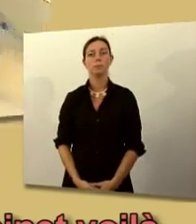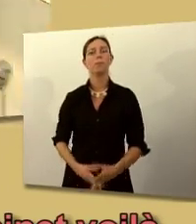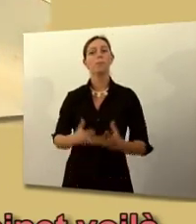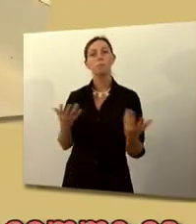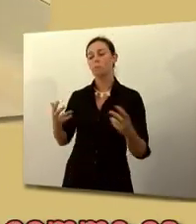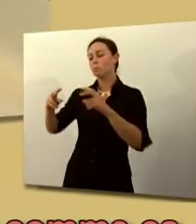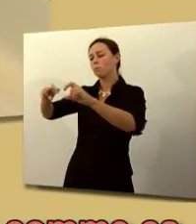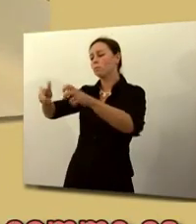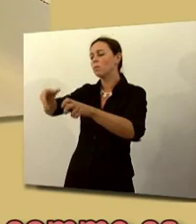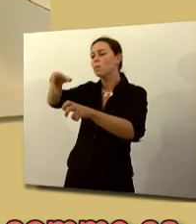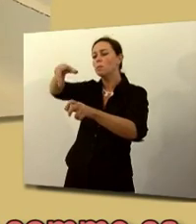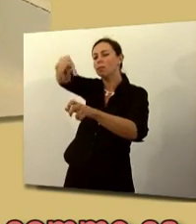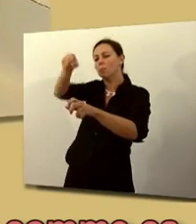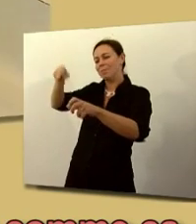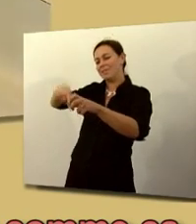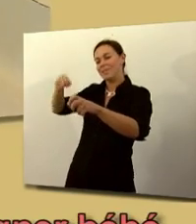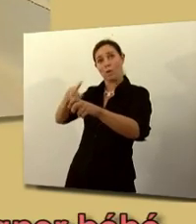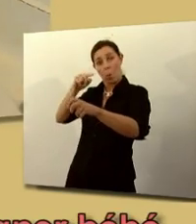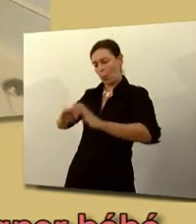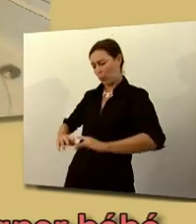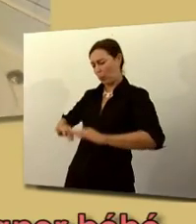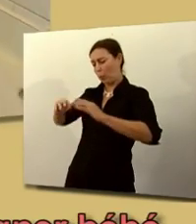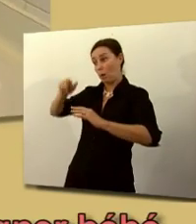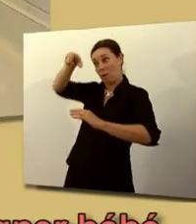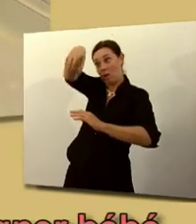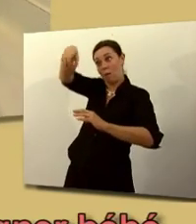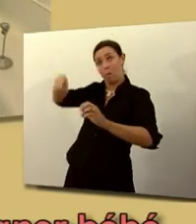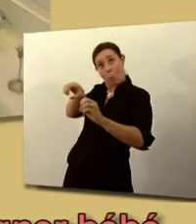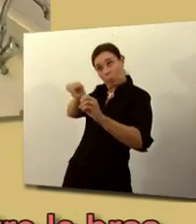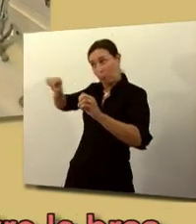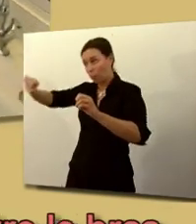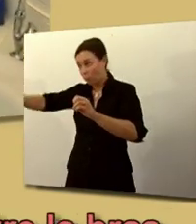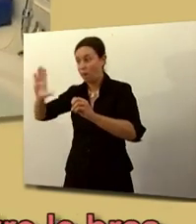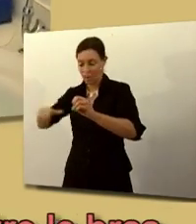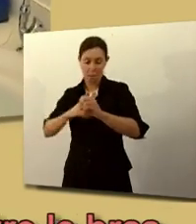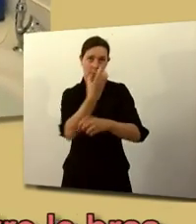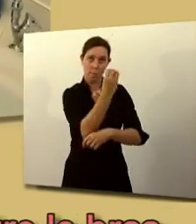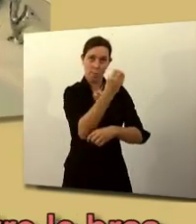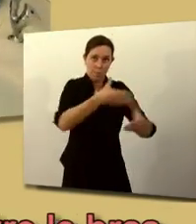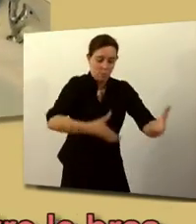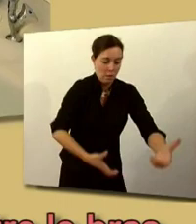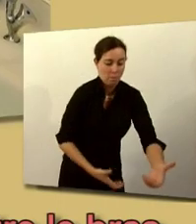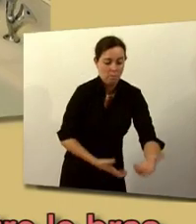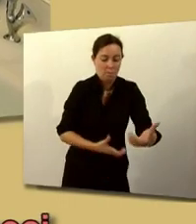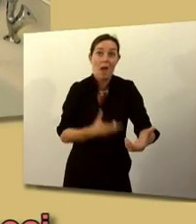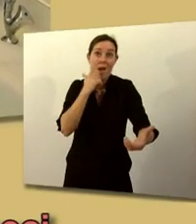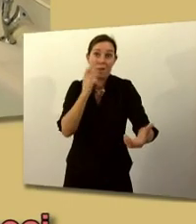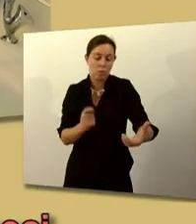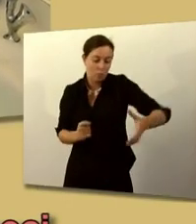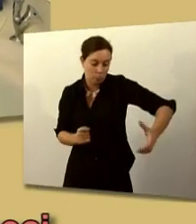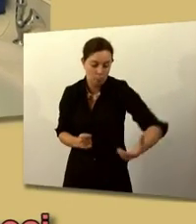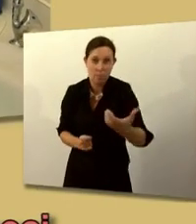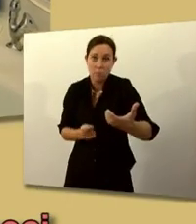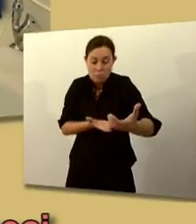Voilà, on pousse bien pour pas cogner le bébé. Voilà. Et vous allez le prendre sur votre bras comme